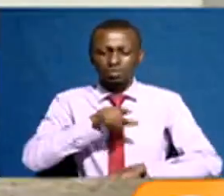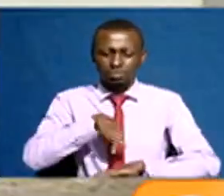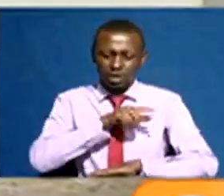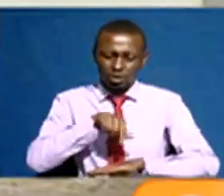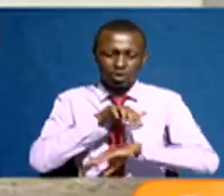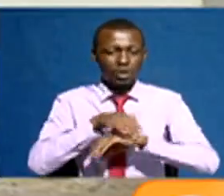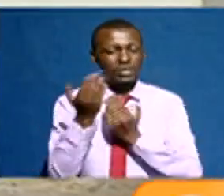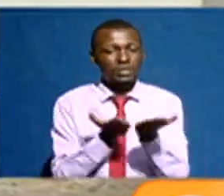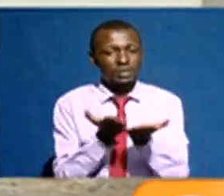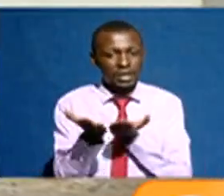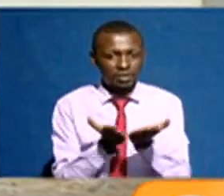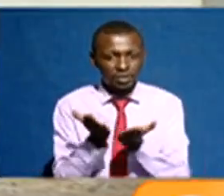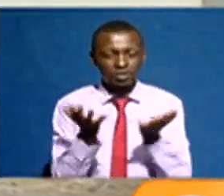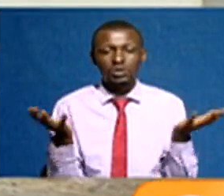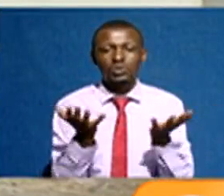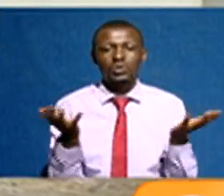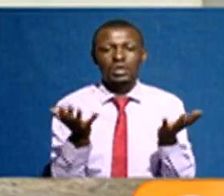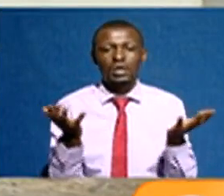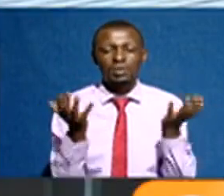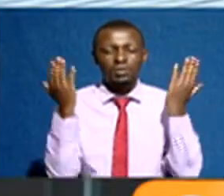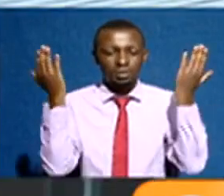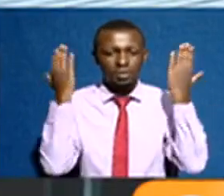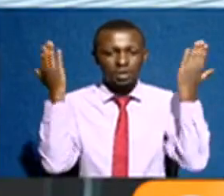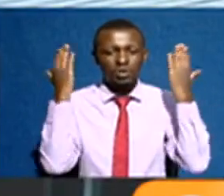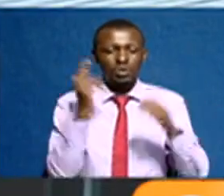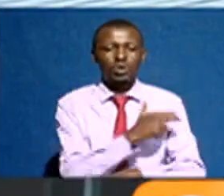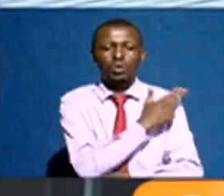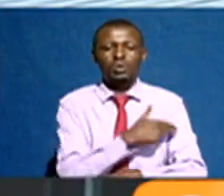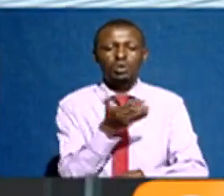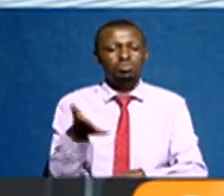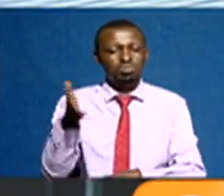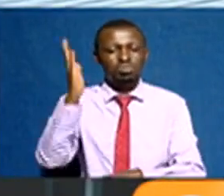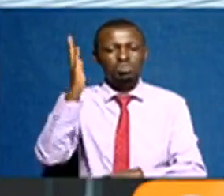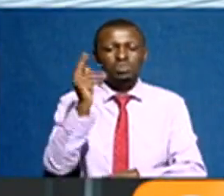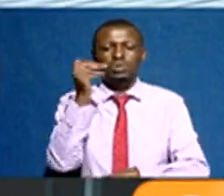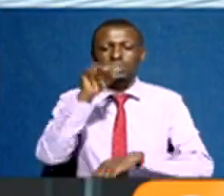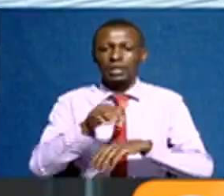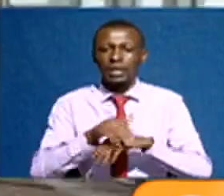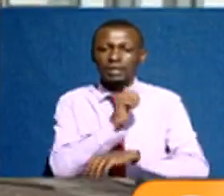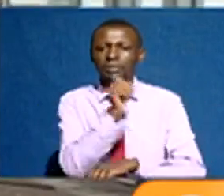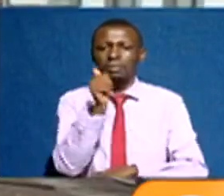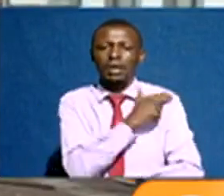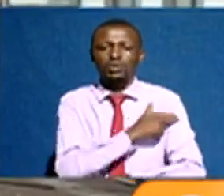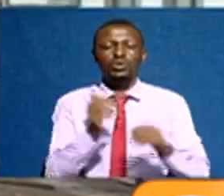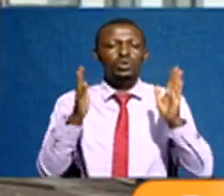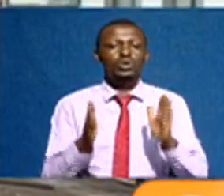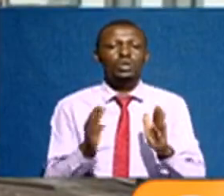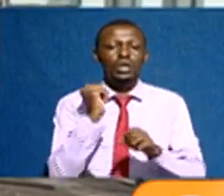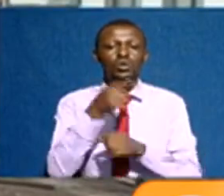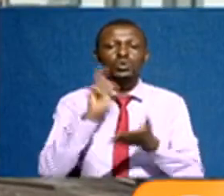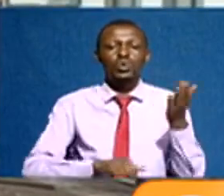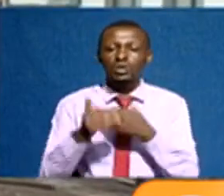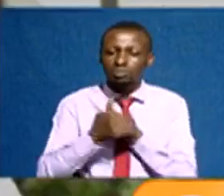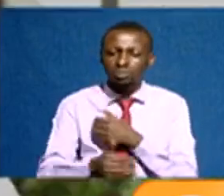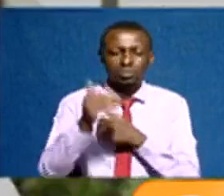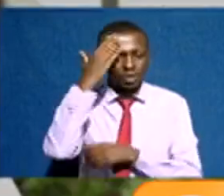ahi katika hospitali ya rufaa ya meru anaa bila kumon daktari as ju la kuf hata